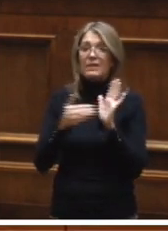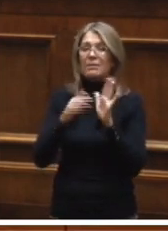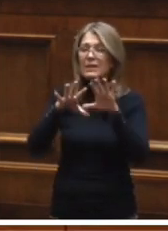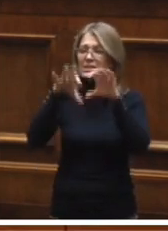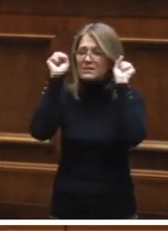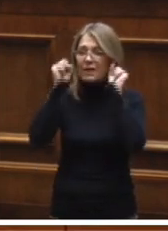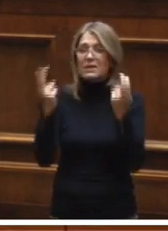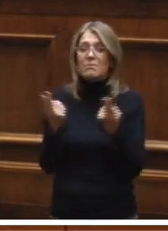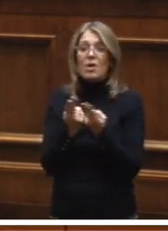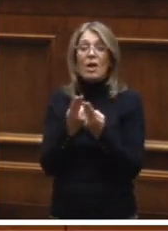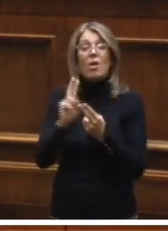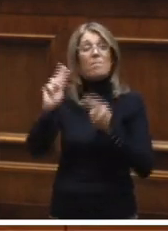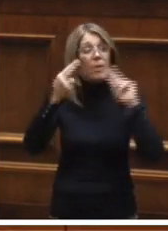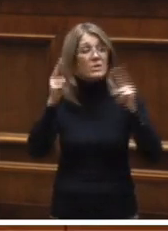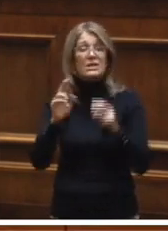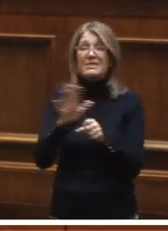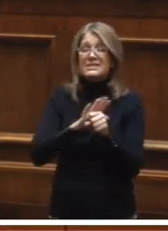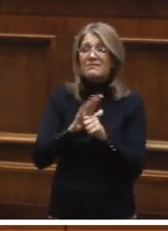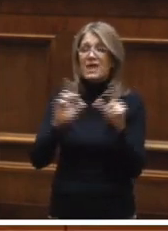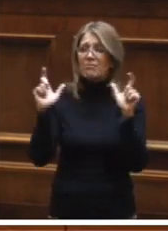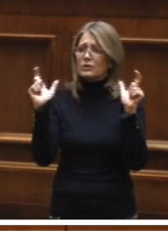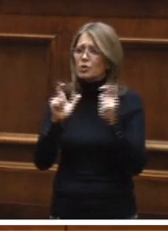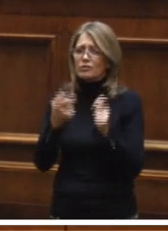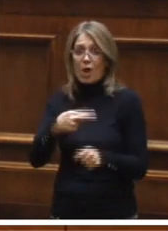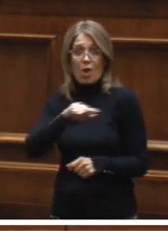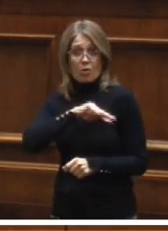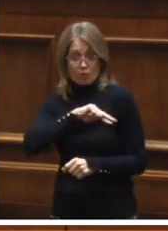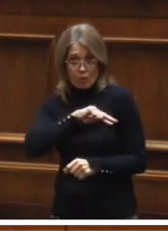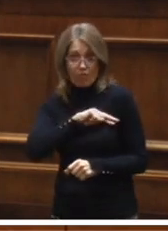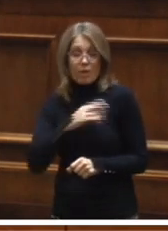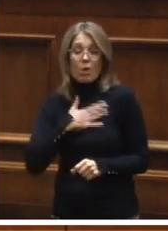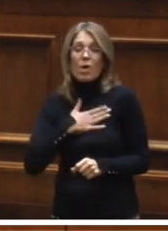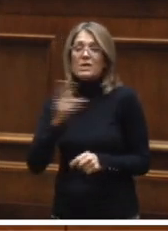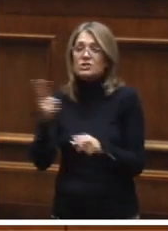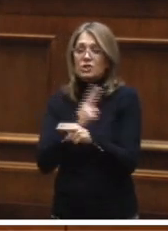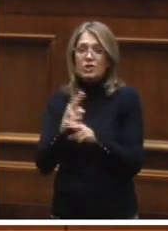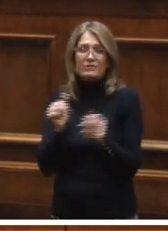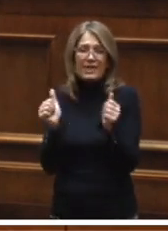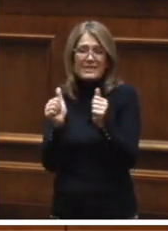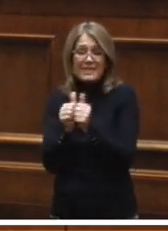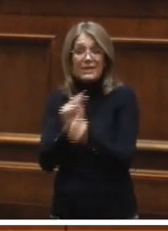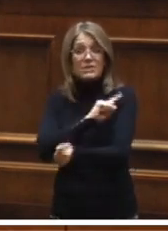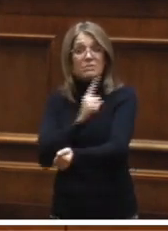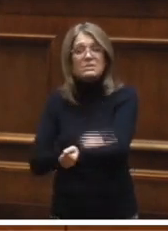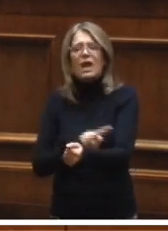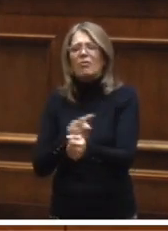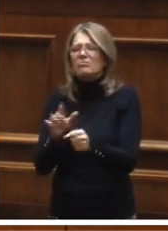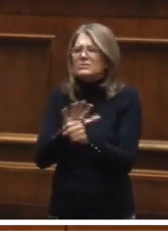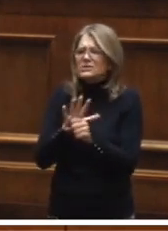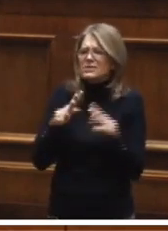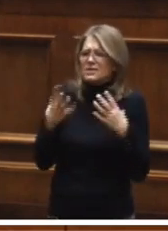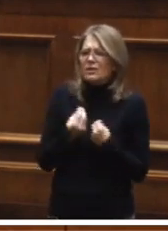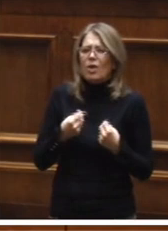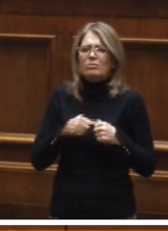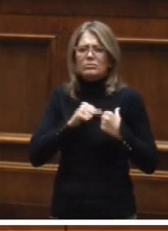kao poziv svim društveno odgovornim akterima u našoj zemlji da zajedničkim snagama svi zajedno doprinesemo da se